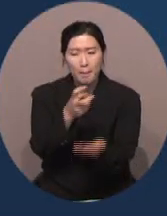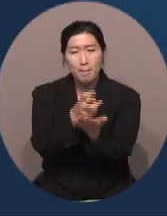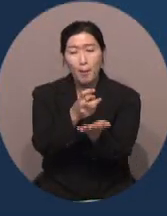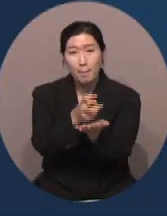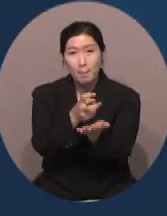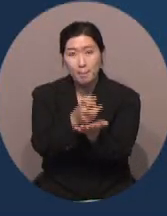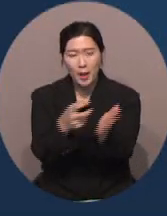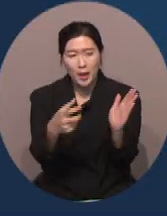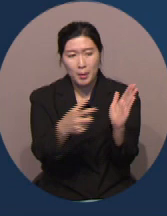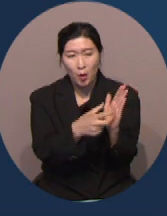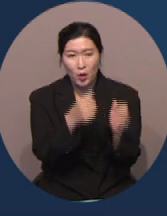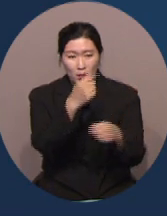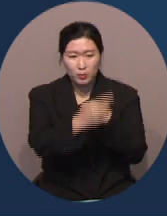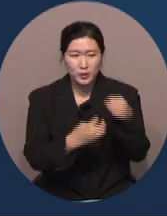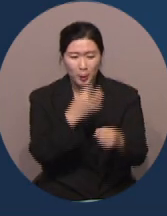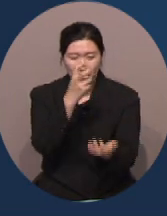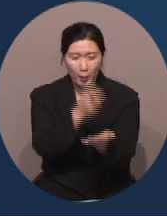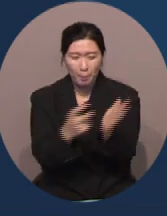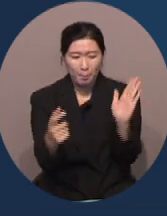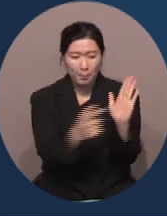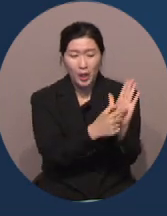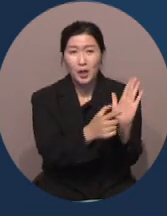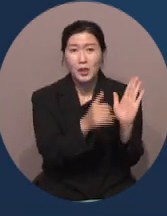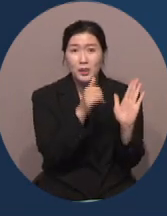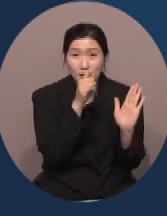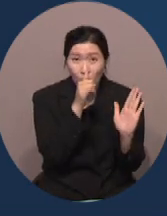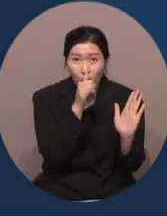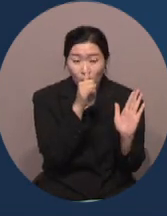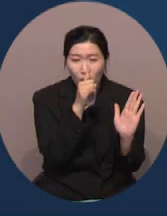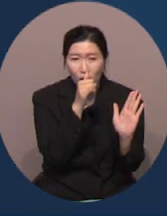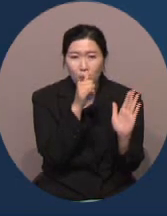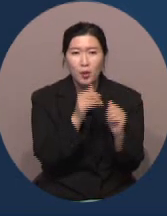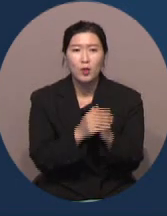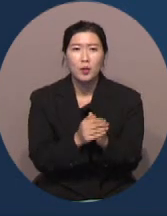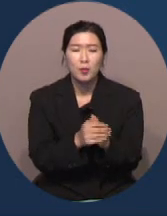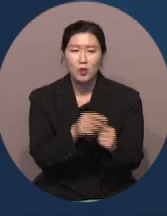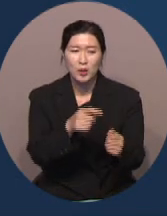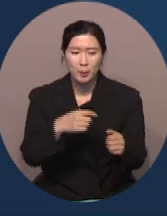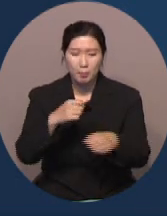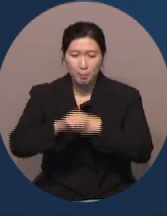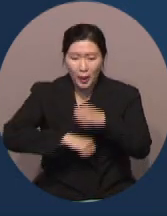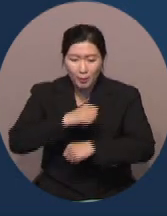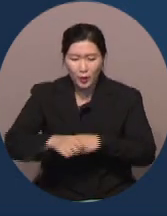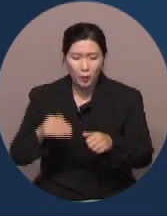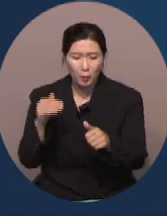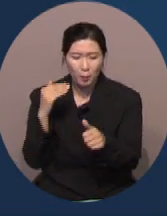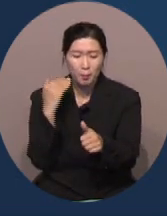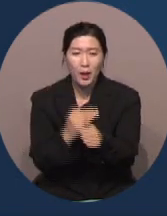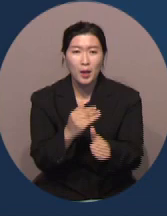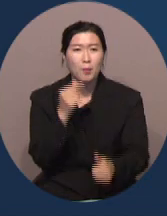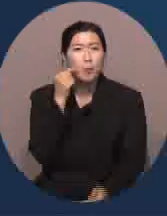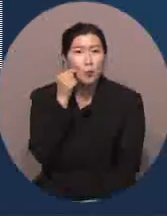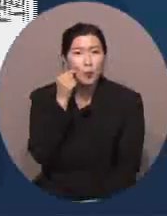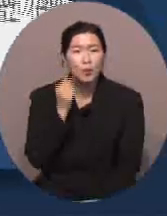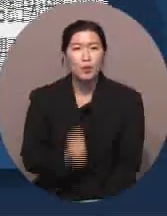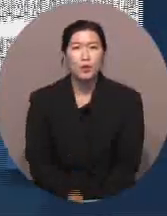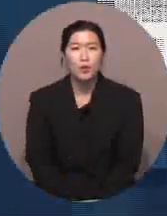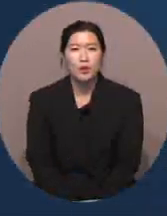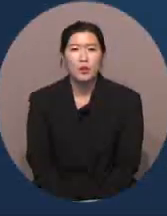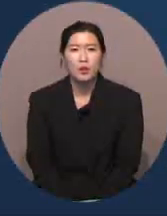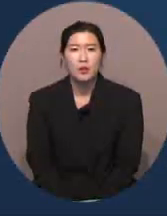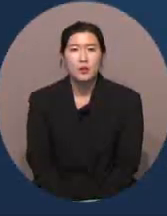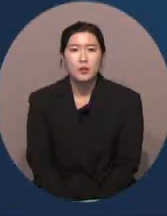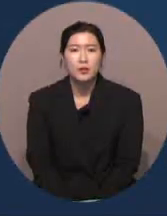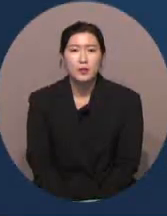법에서 임기를 정 했거나 조례 재정 전에 정해놓은 기관장 들의 임 기능 강제로 끝낼 수 없습니다